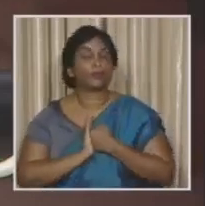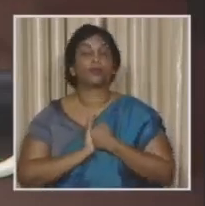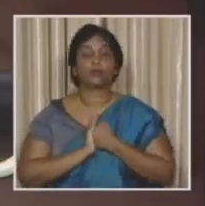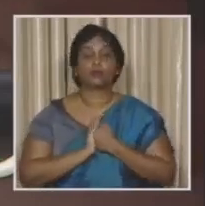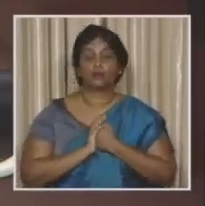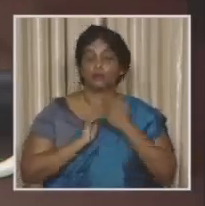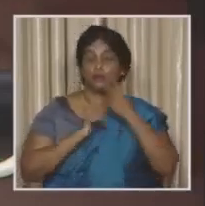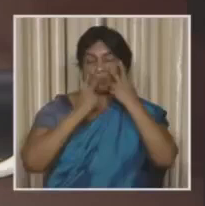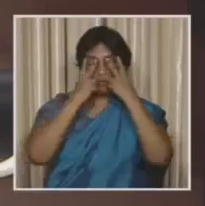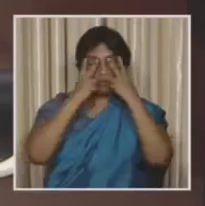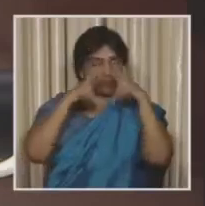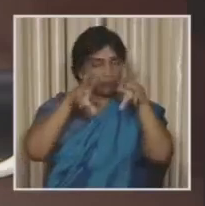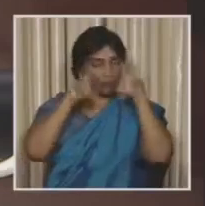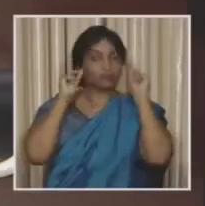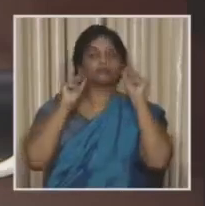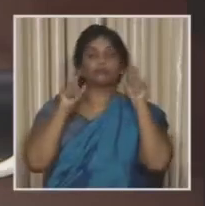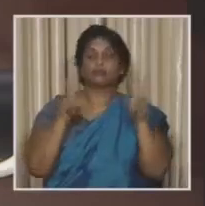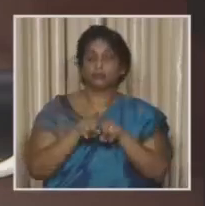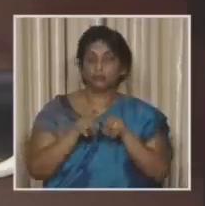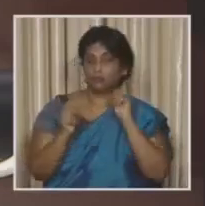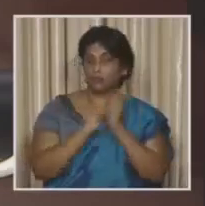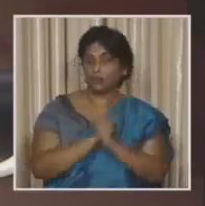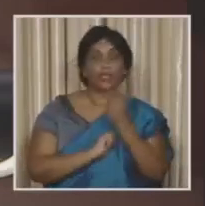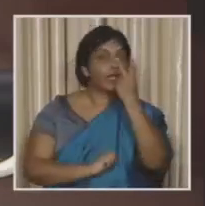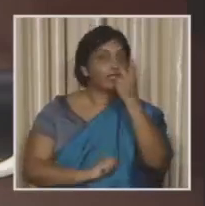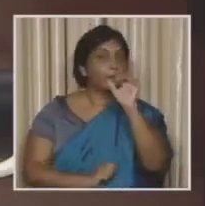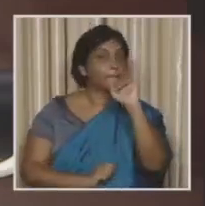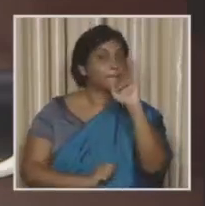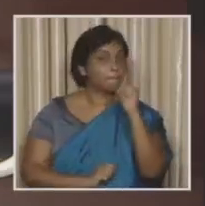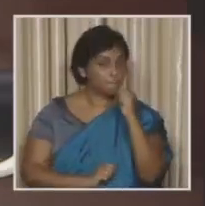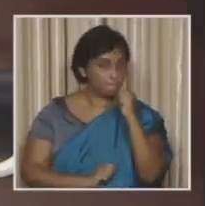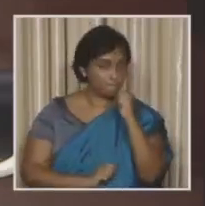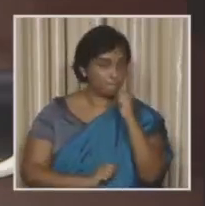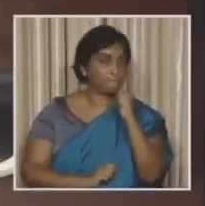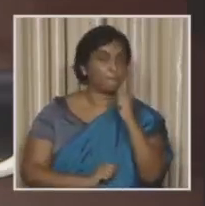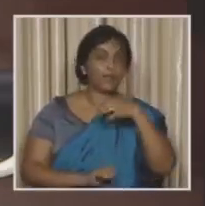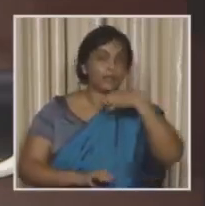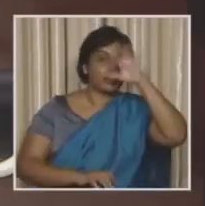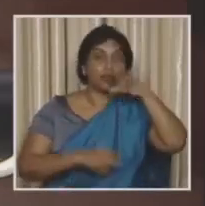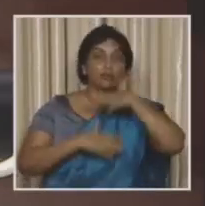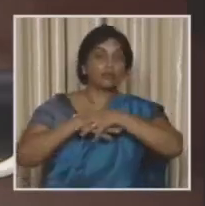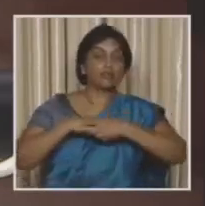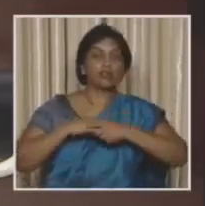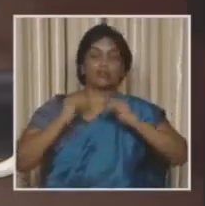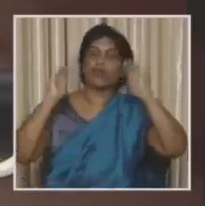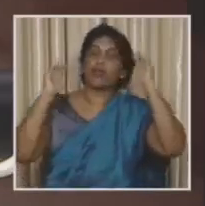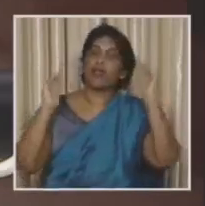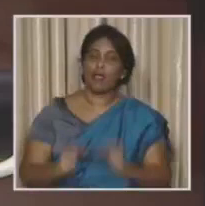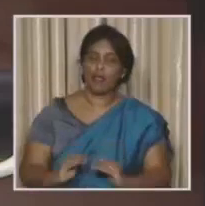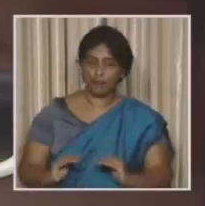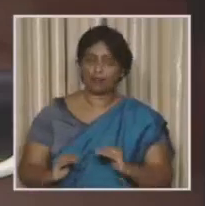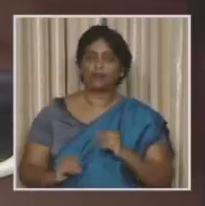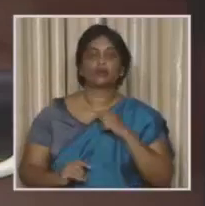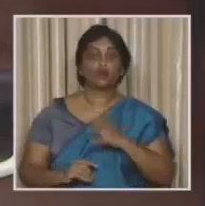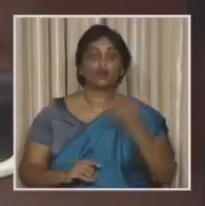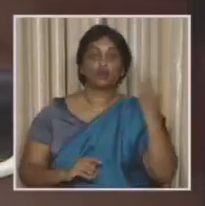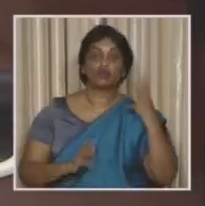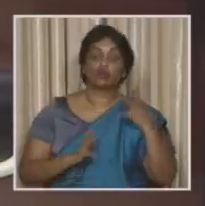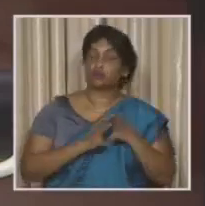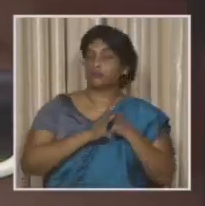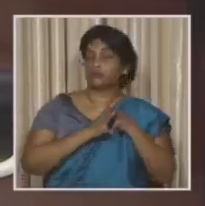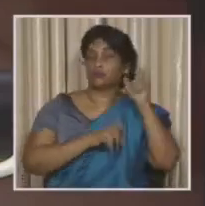අන්ධ භක්තිය බවට පරිවර්තනය කරලා 2050 වෙනකොට සිංහල ජාතිය සුළු ජාතිය වෙනවාය, මුස්ලිම්